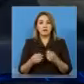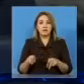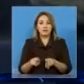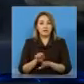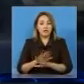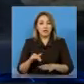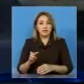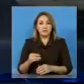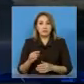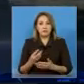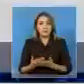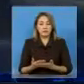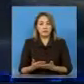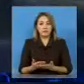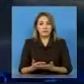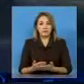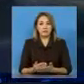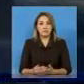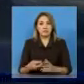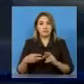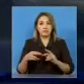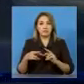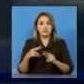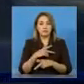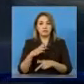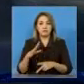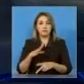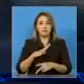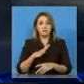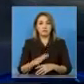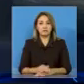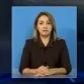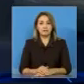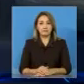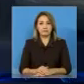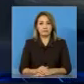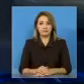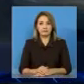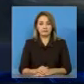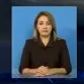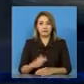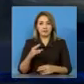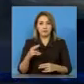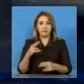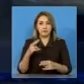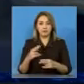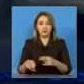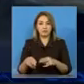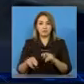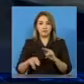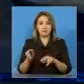толщины асфальтобетонного покрытия. Соответственно, нарушение до сих пор, сейчас сезон, до конца строительного